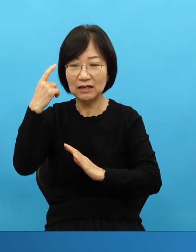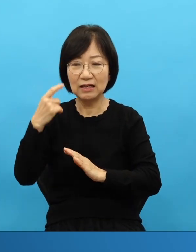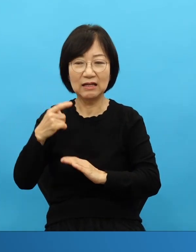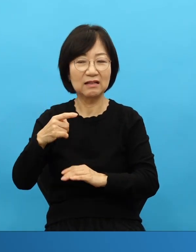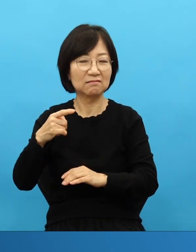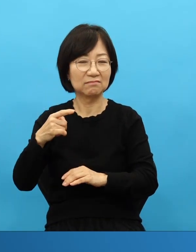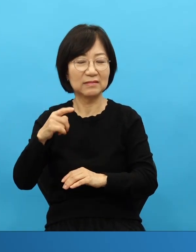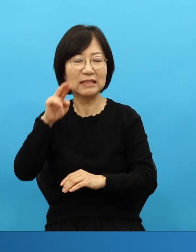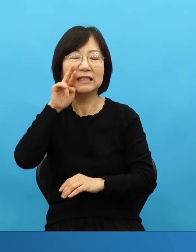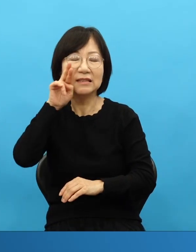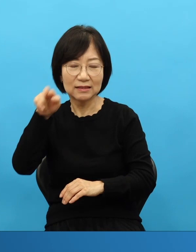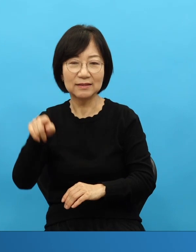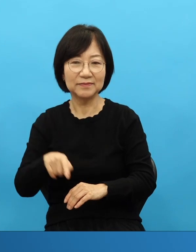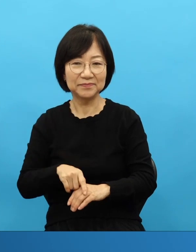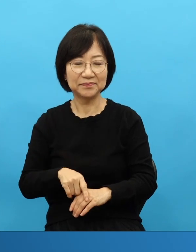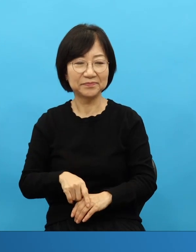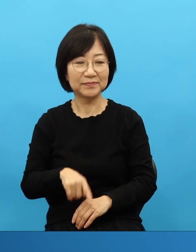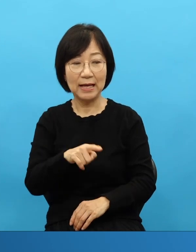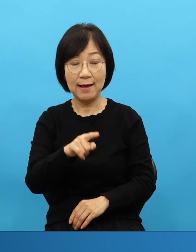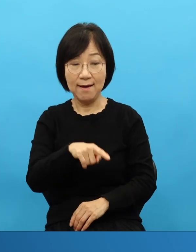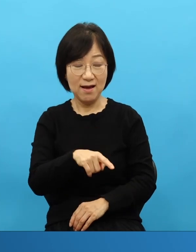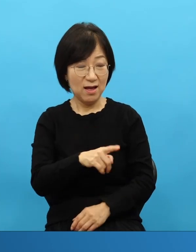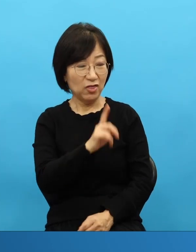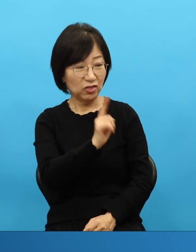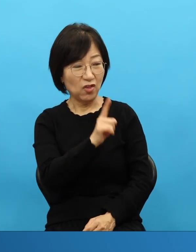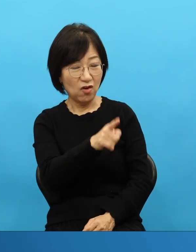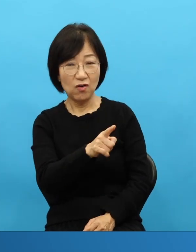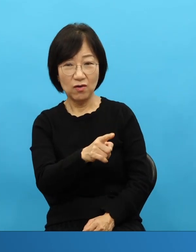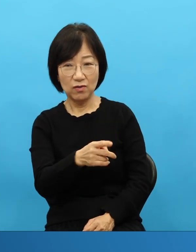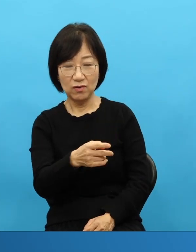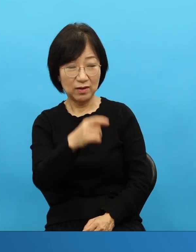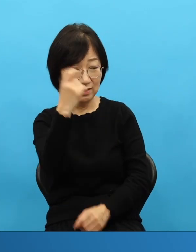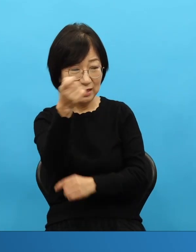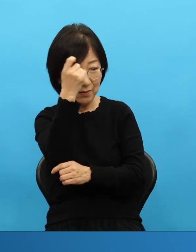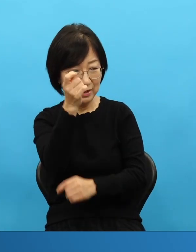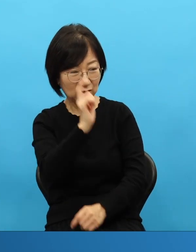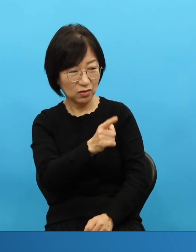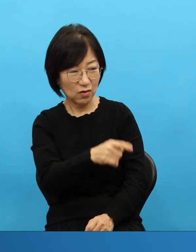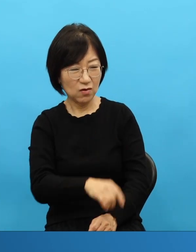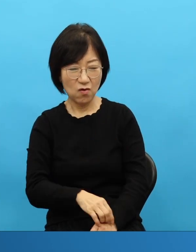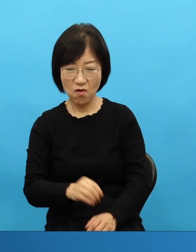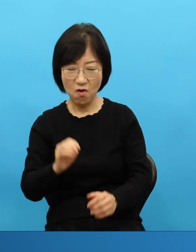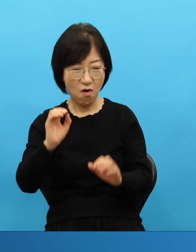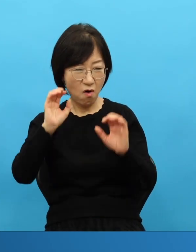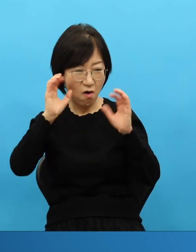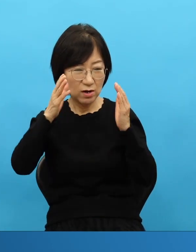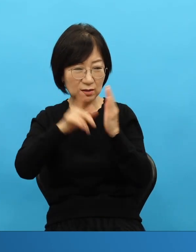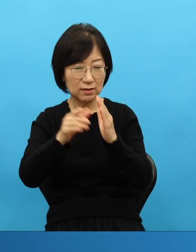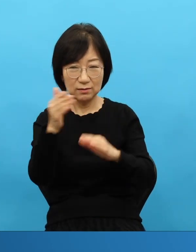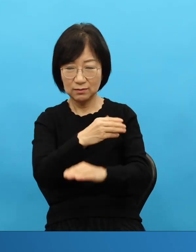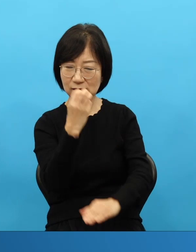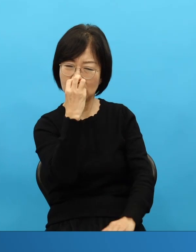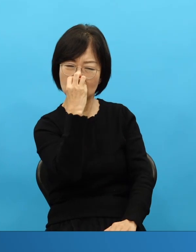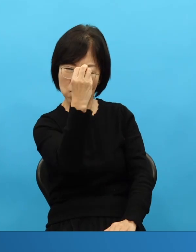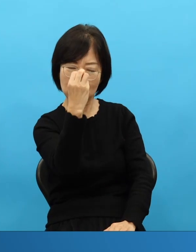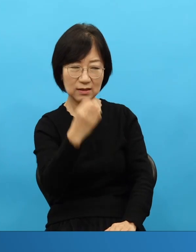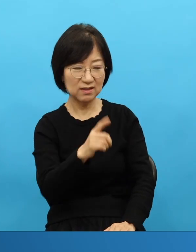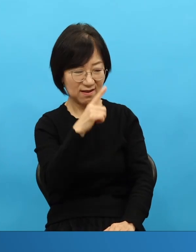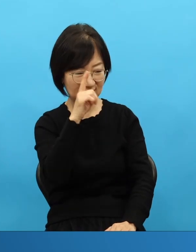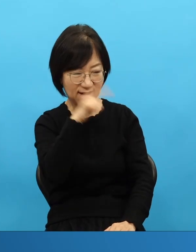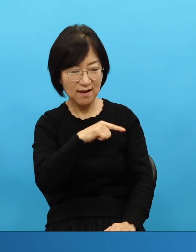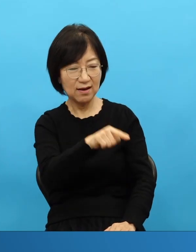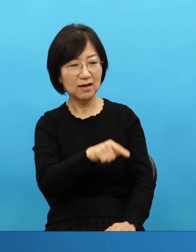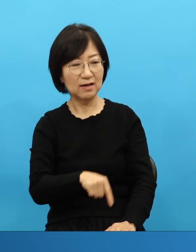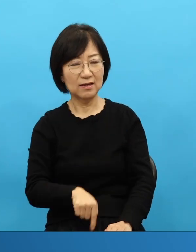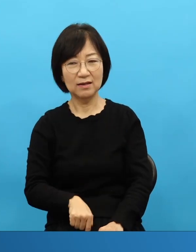참 너는 어릴 때부터 애가 교만하고 When he said he was 악한 going to 놈이었어. fight against Goliath, they said to him, oh, you were so 말 됩니까? arrogant and you're